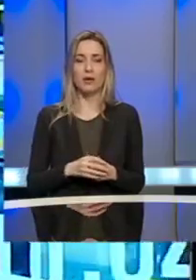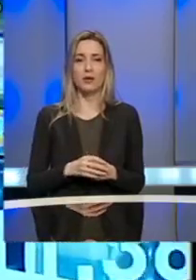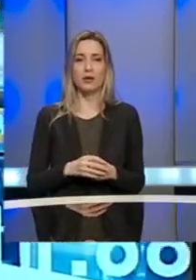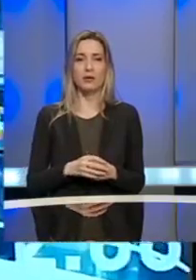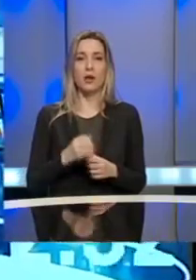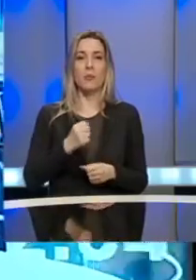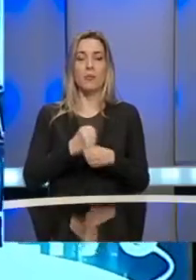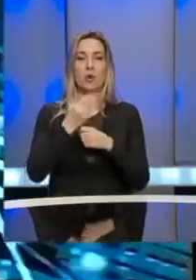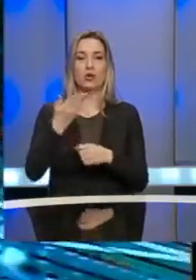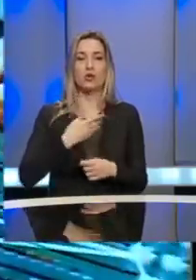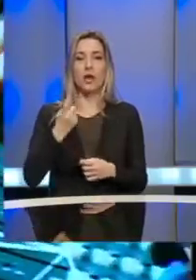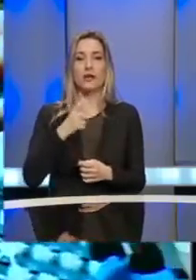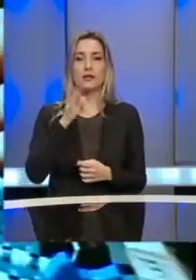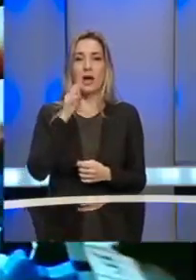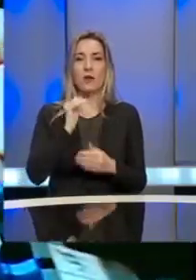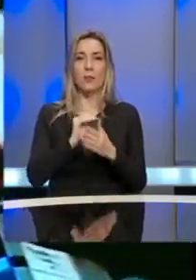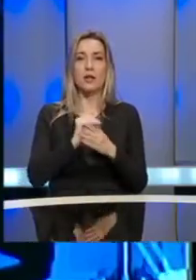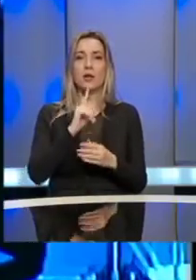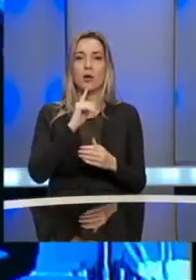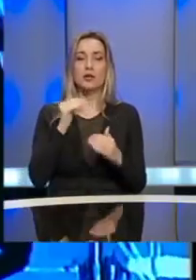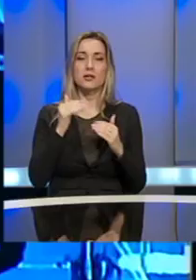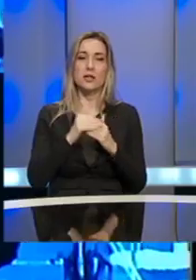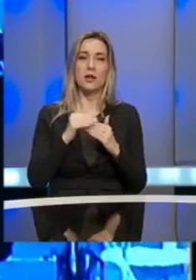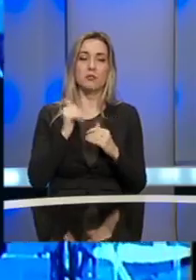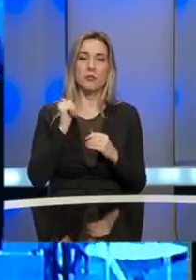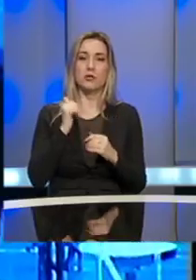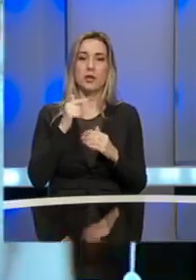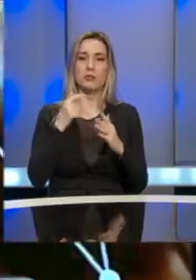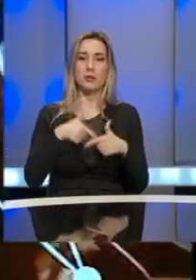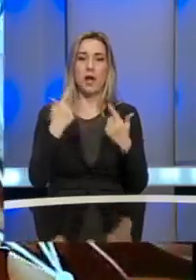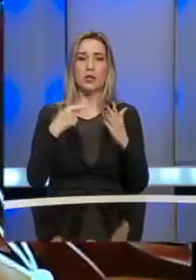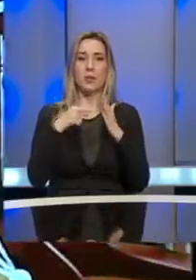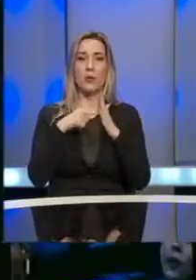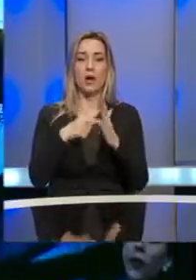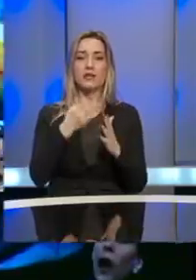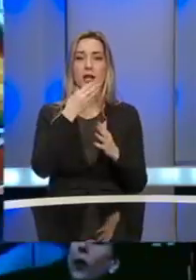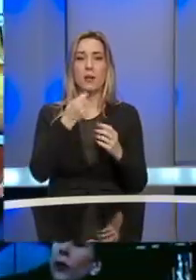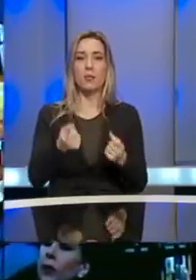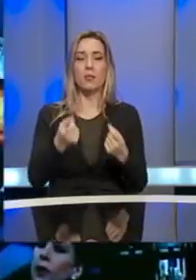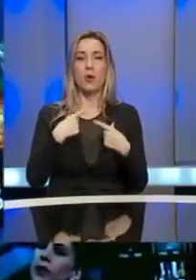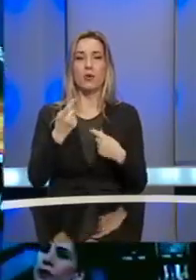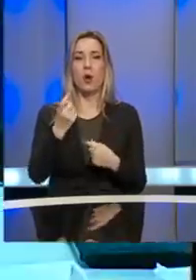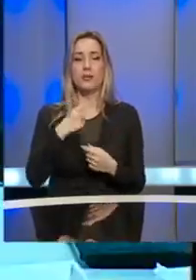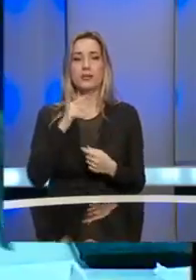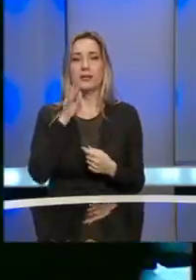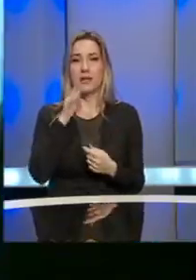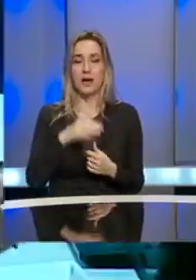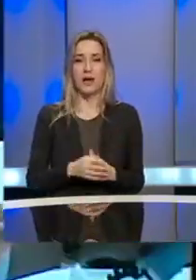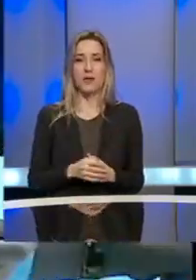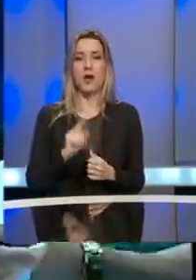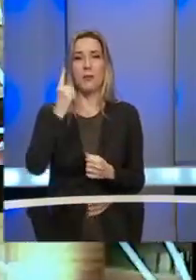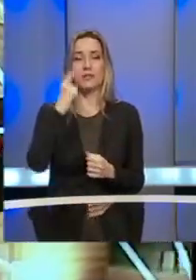svega Sarajevu i prijateljima koji su jučer vrlo jasno pokazali svojim prelijepom porukom iz Sarajeva da misle na